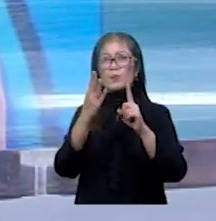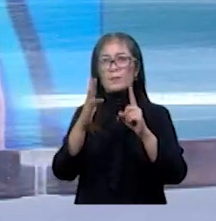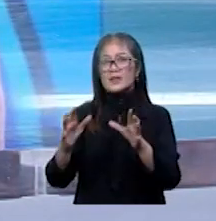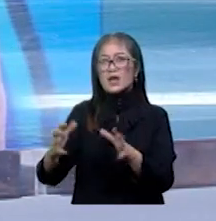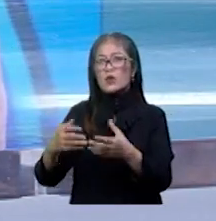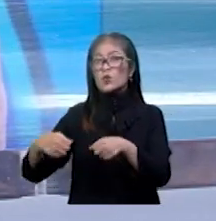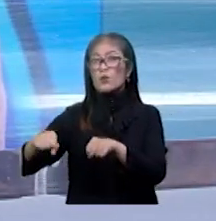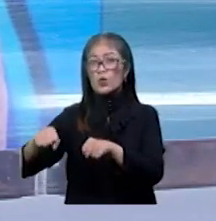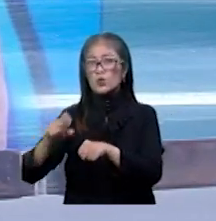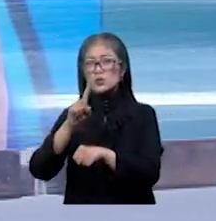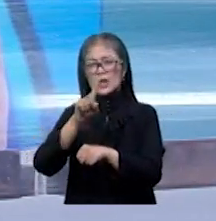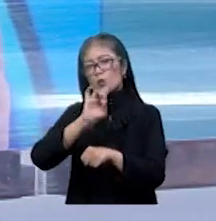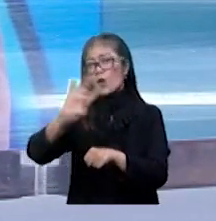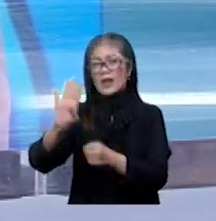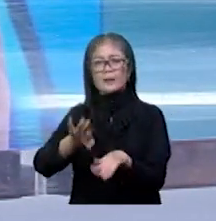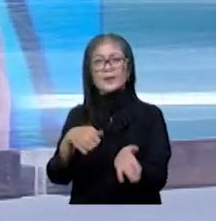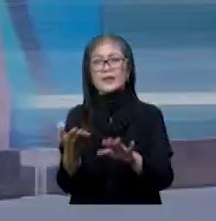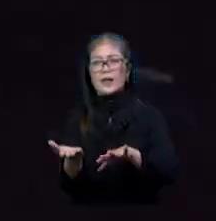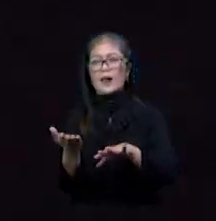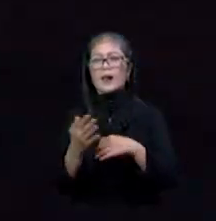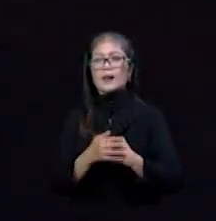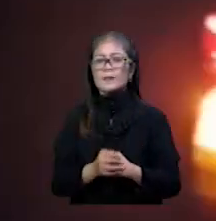antaranya meninggal dunia.